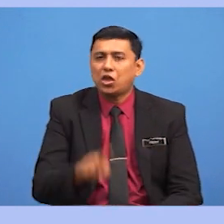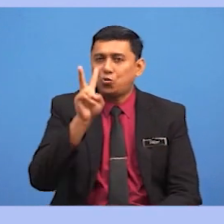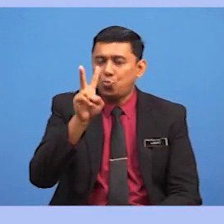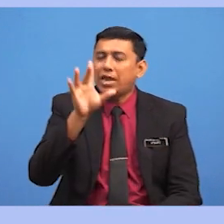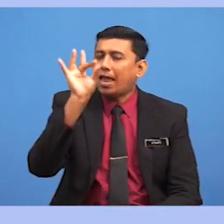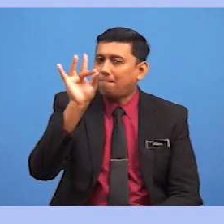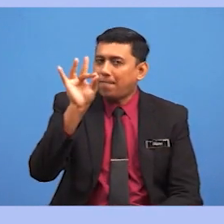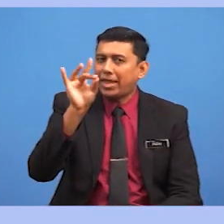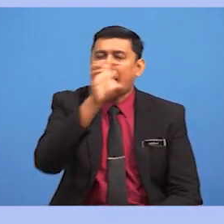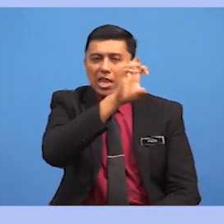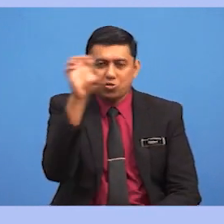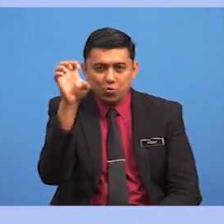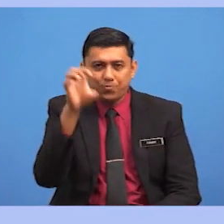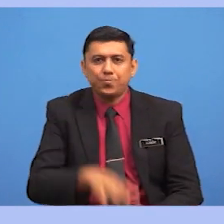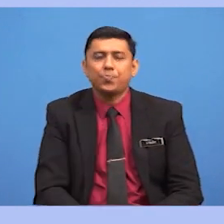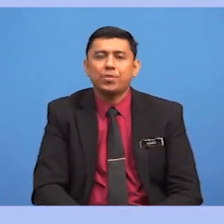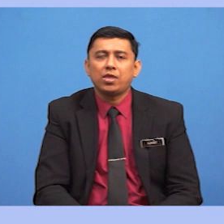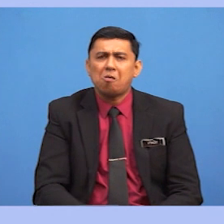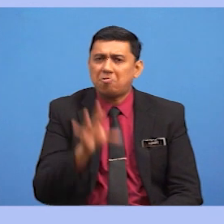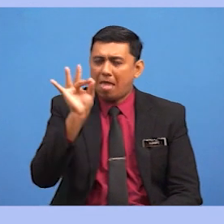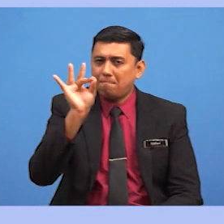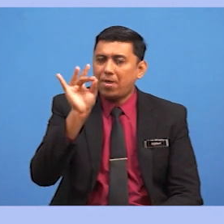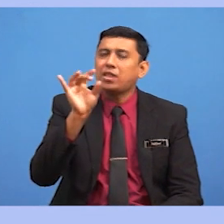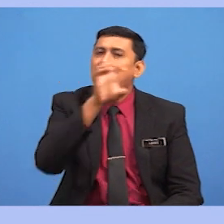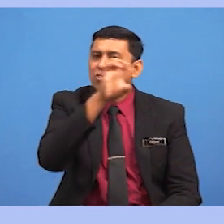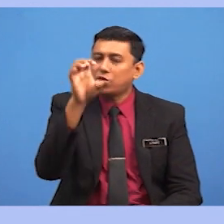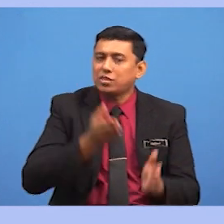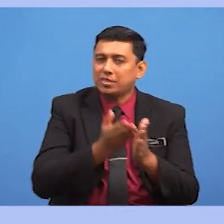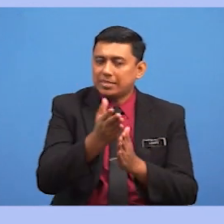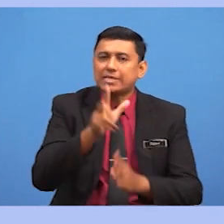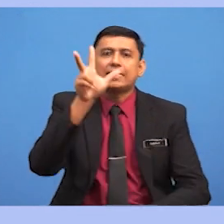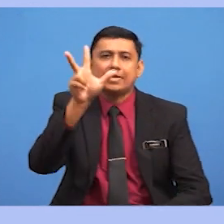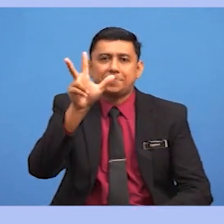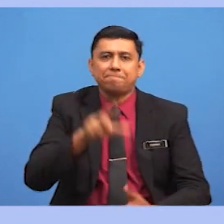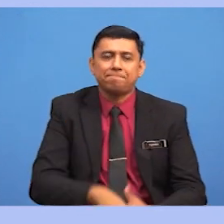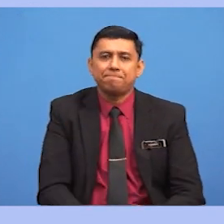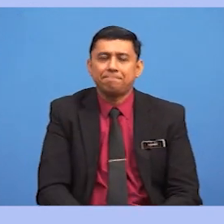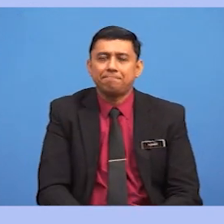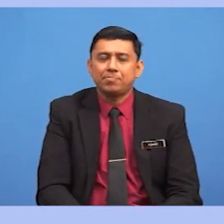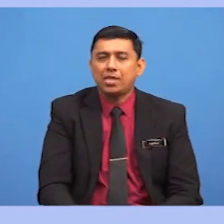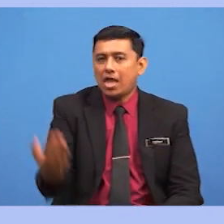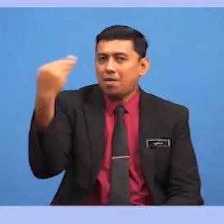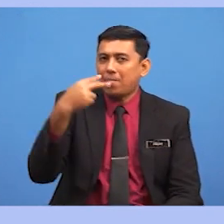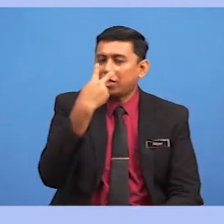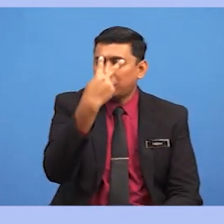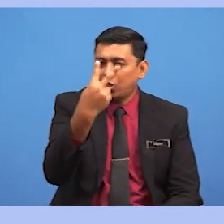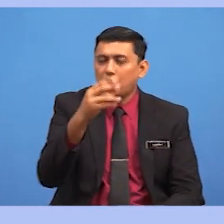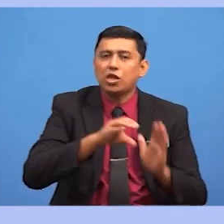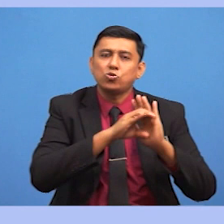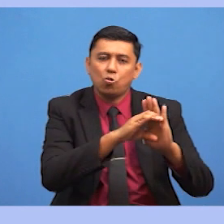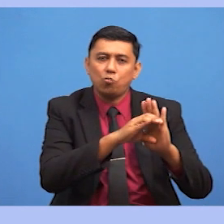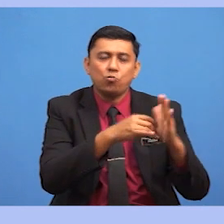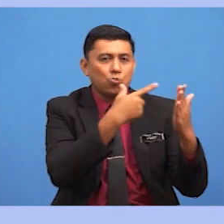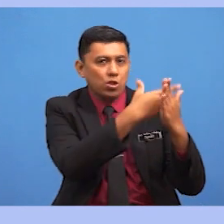petala kedua dan 8 elektron seterusnya dalam petala ketiga. Mari kita lihat